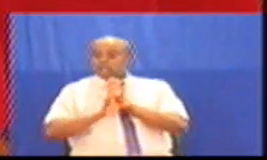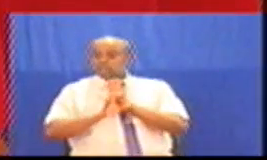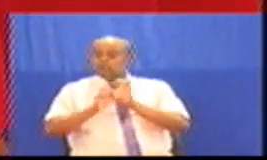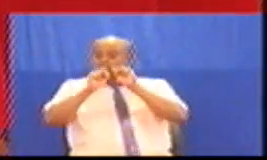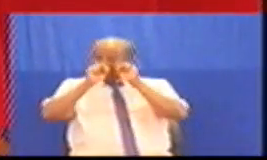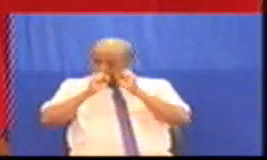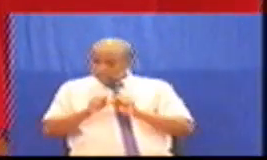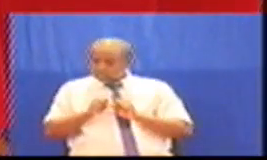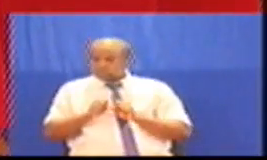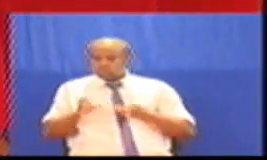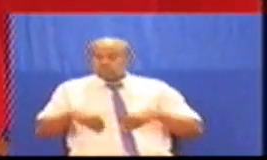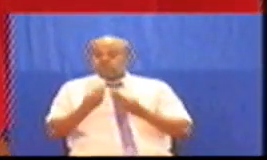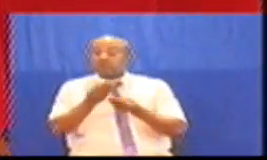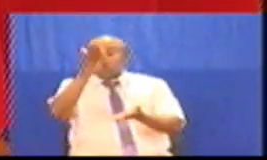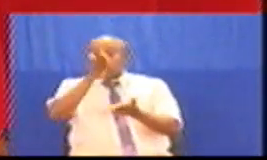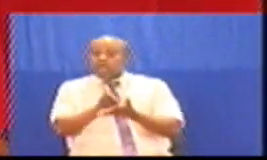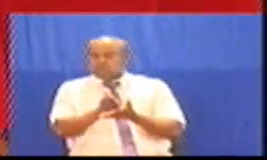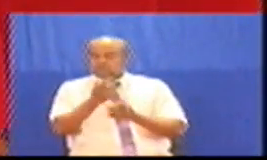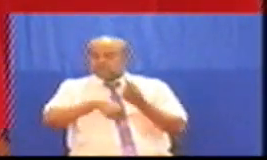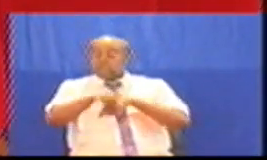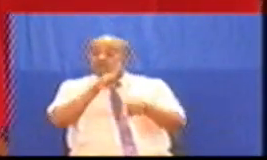kwa wakati kwa wanyonge.